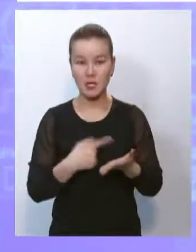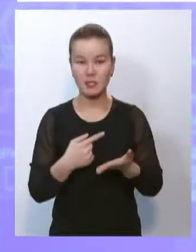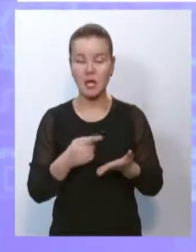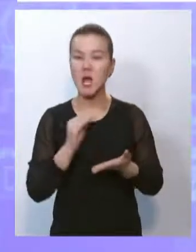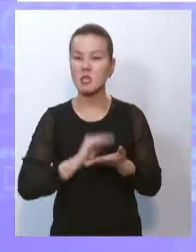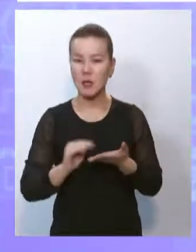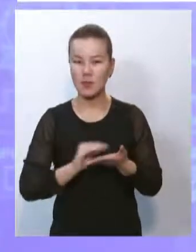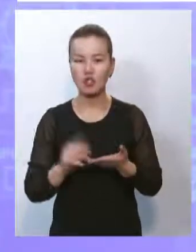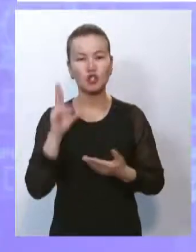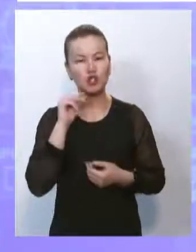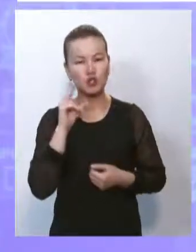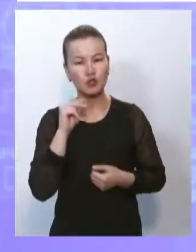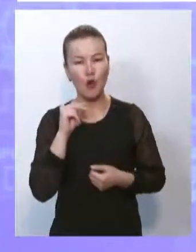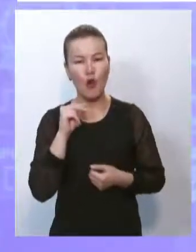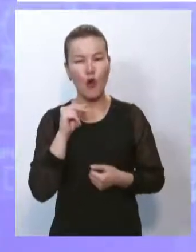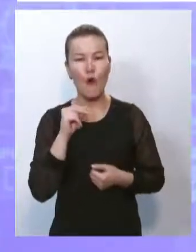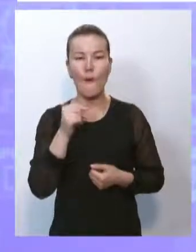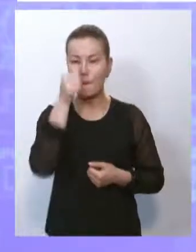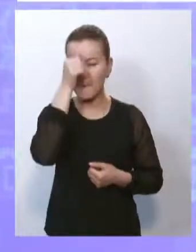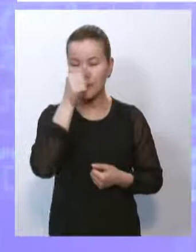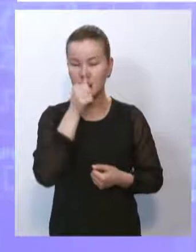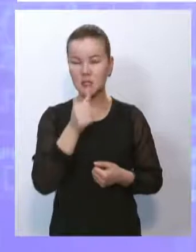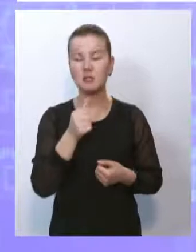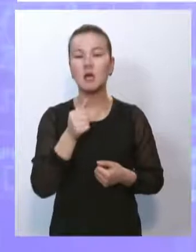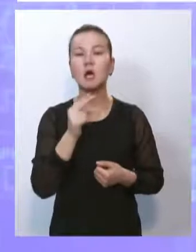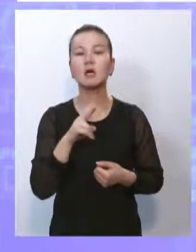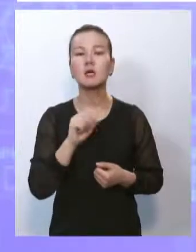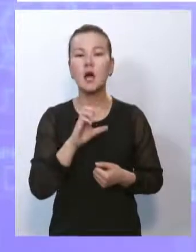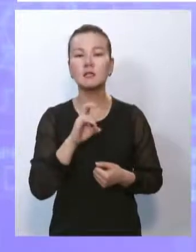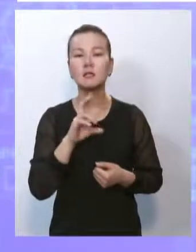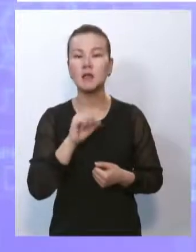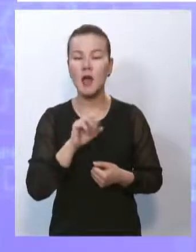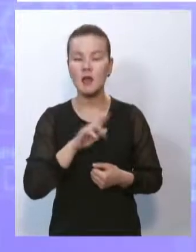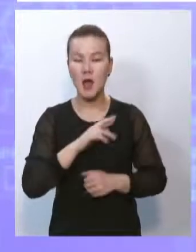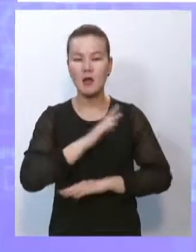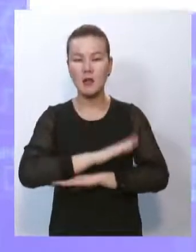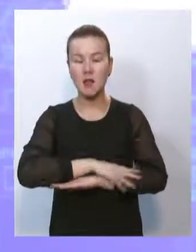запишите число месяц классная работа